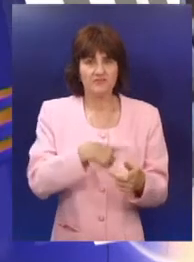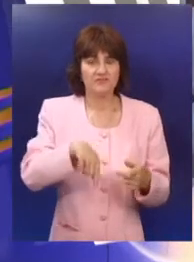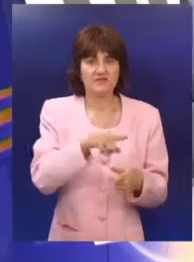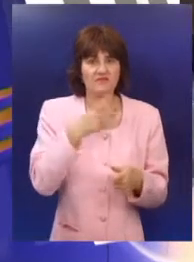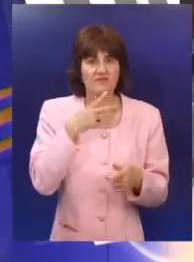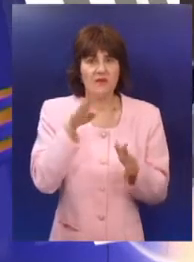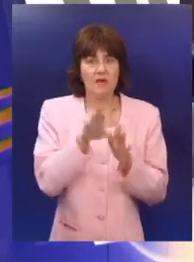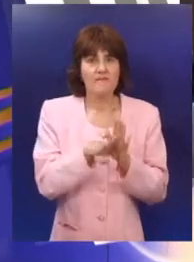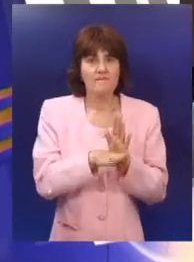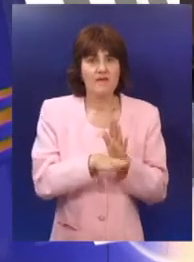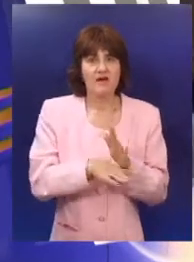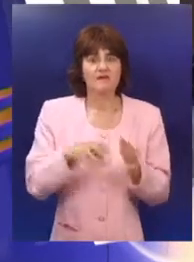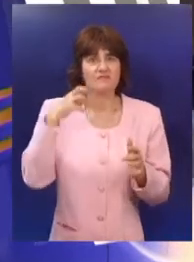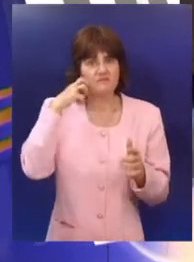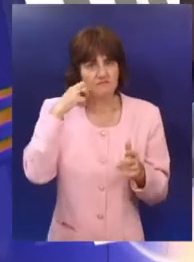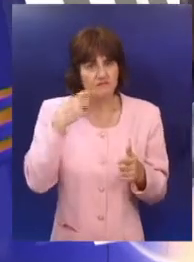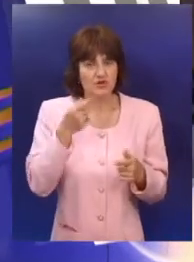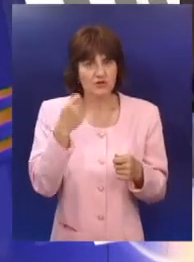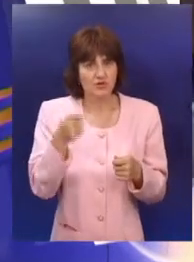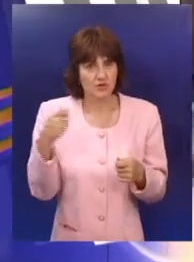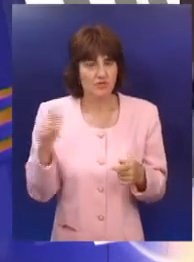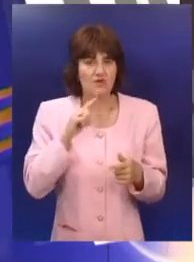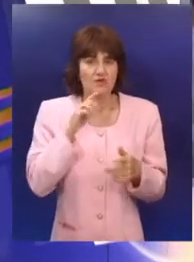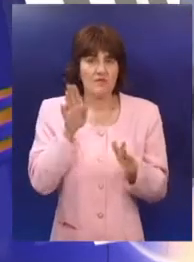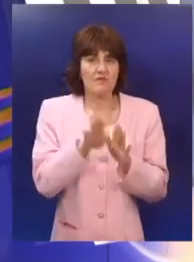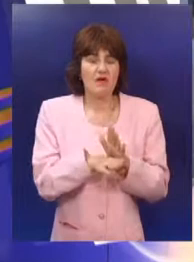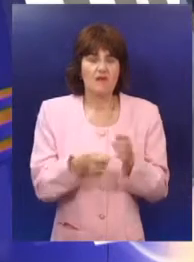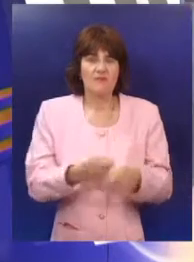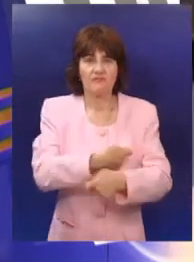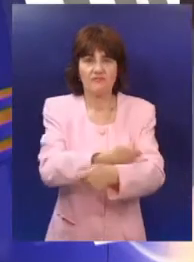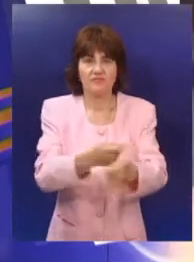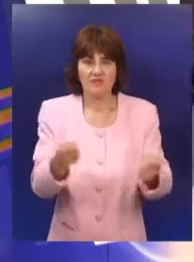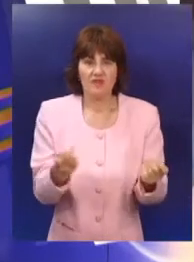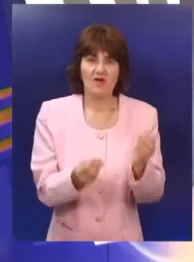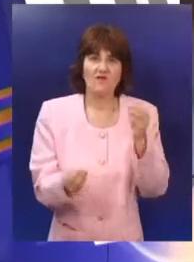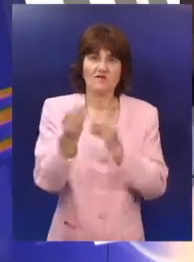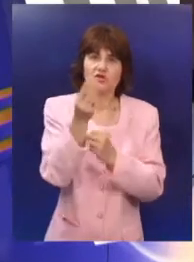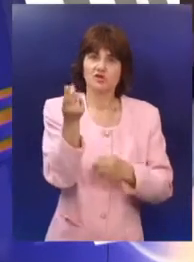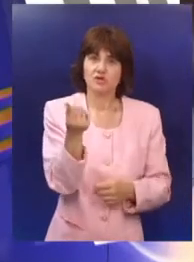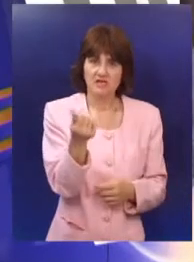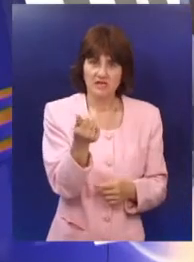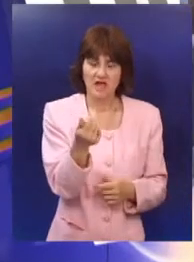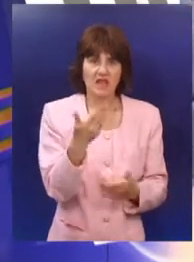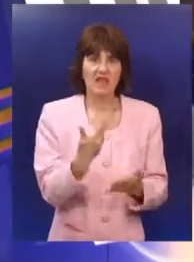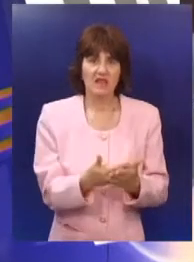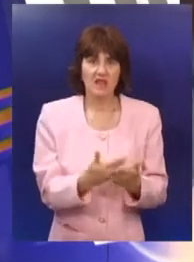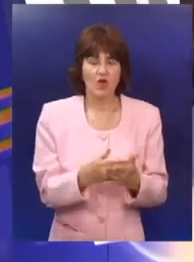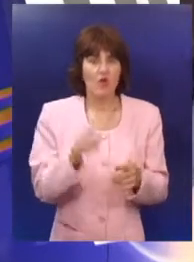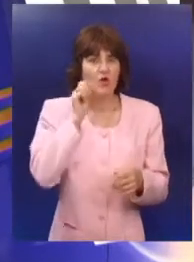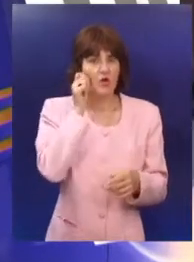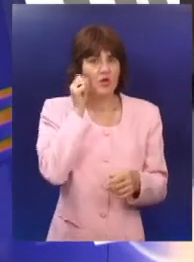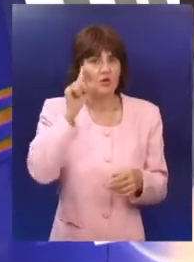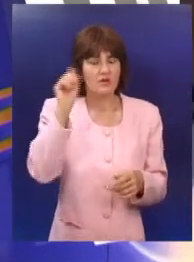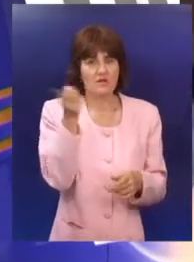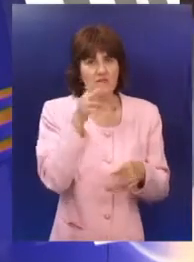tržištu stvara nestašicu žive stoke, a samim tim i manju ponudu mesa, a samim tim i više cene. Na smanjeni tov stoke uticala